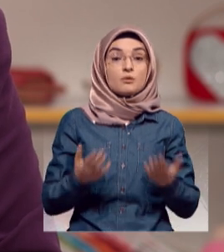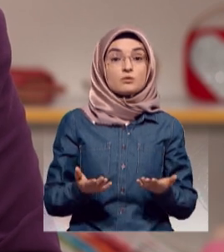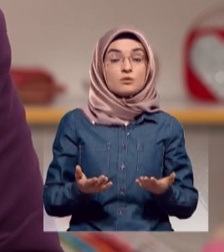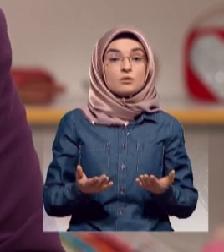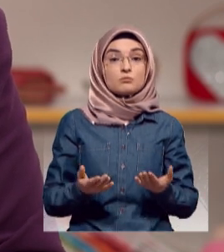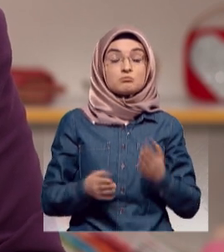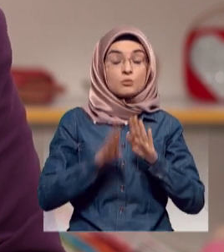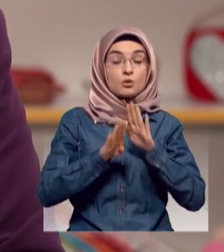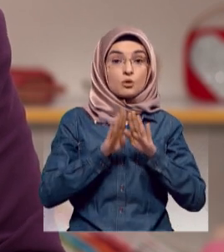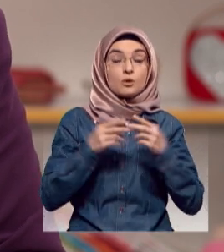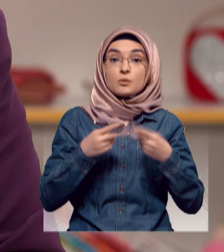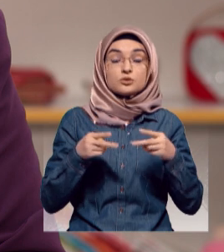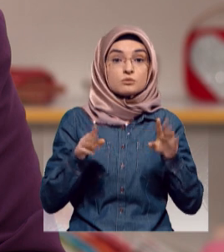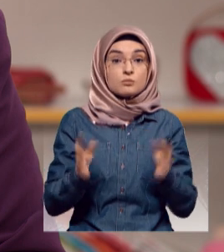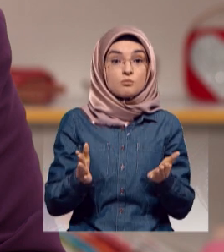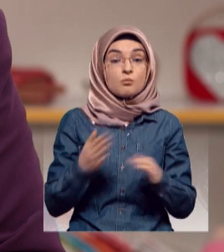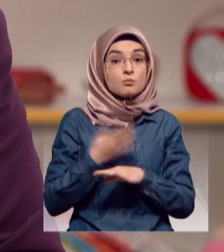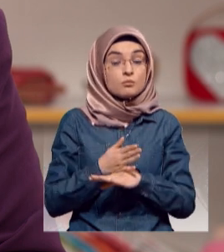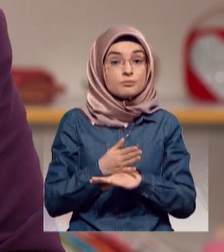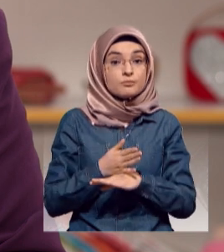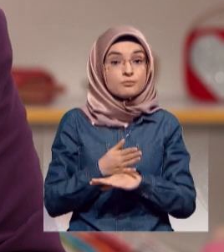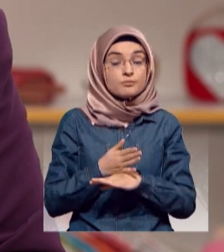Allah Allah. Neden kapı açılmıyor acaba?